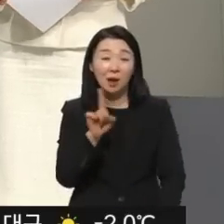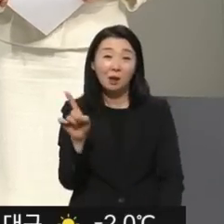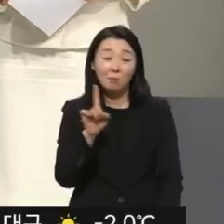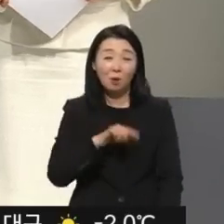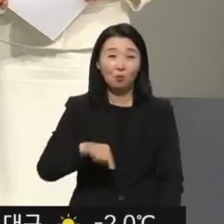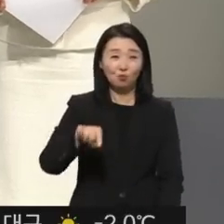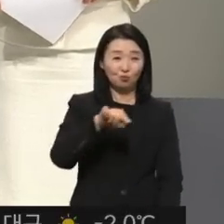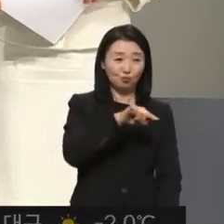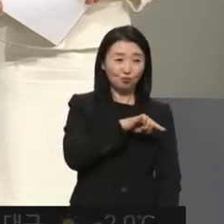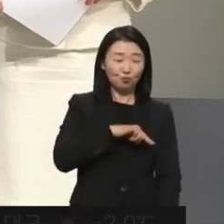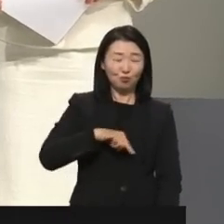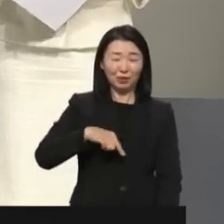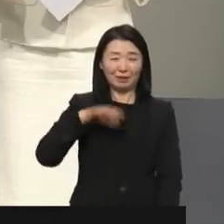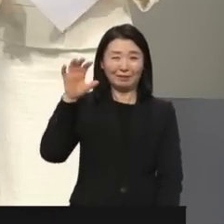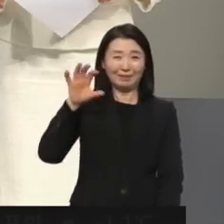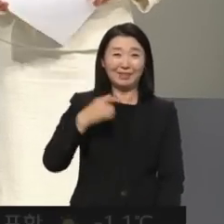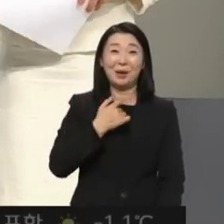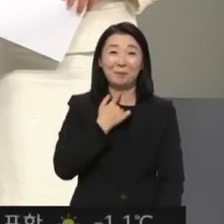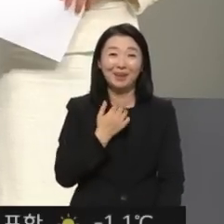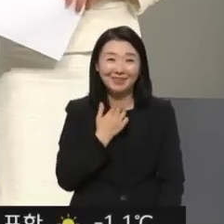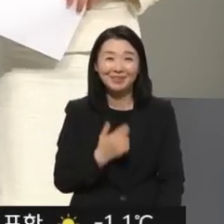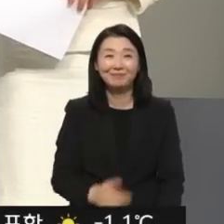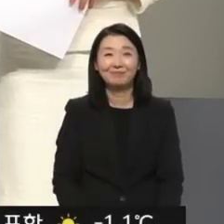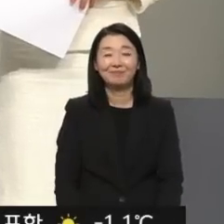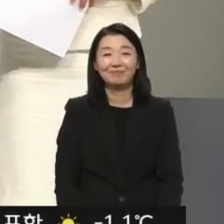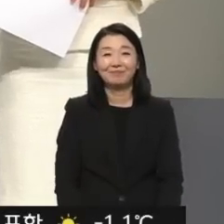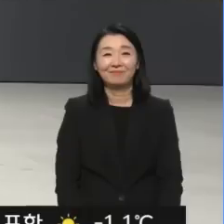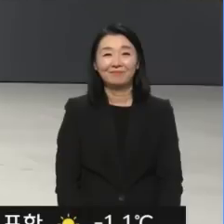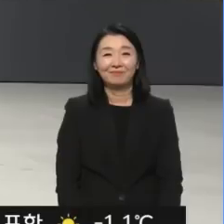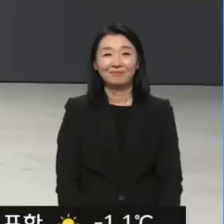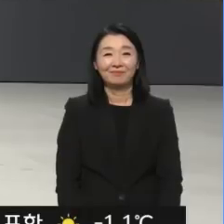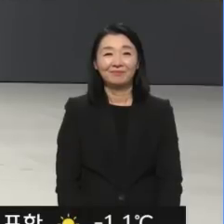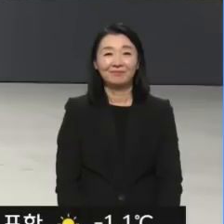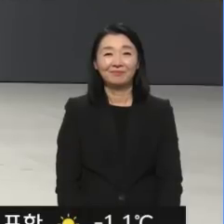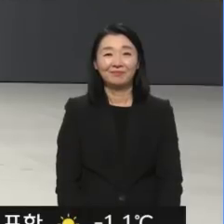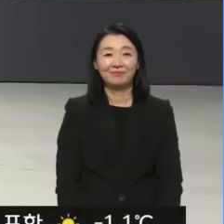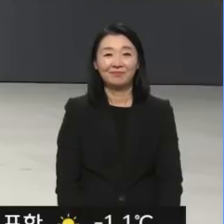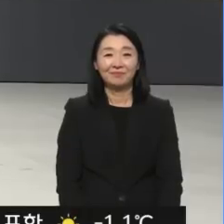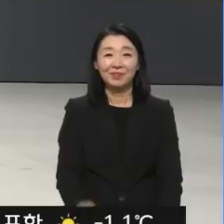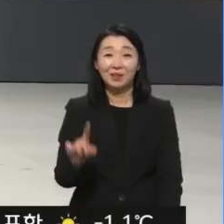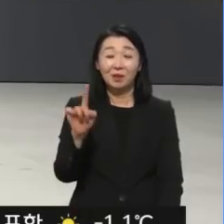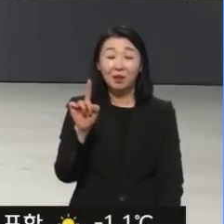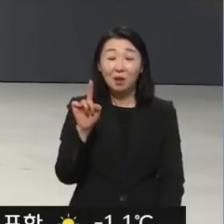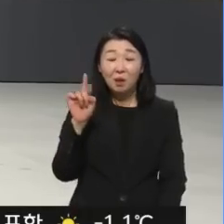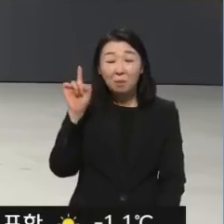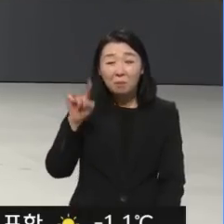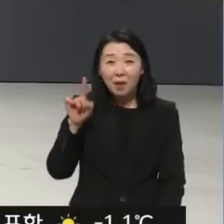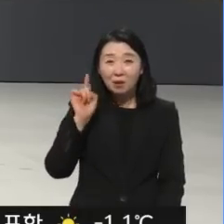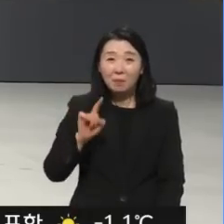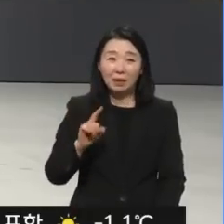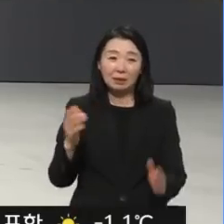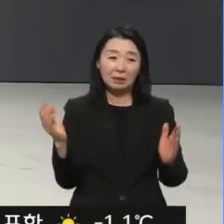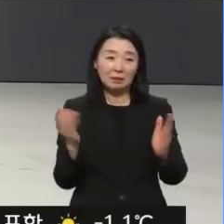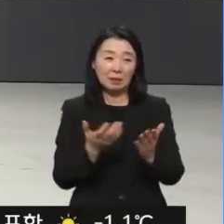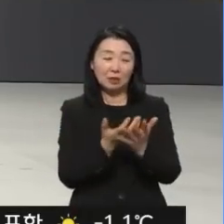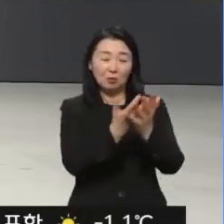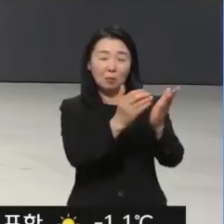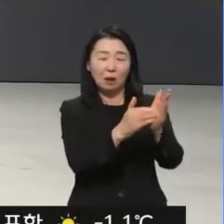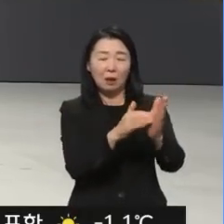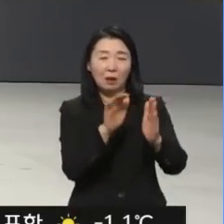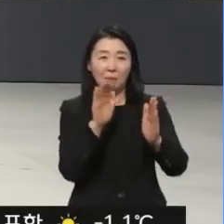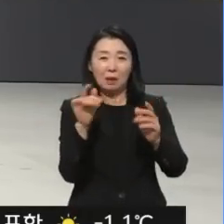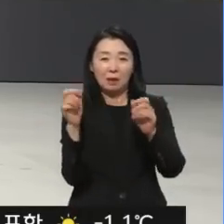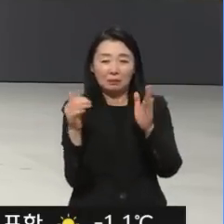우리 운영진들의 지탄을 아주 제대로 받았습니다. 매일 마감을 하는 저 류 실장도 마감 시간